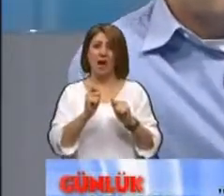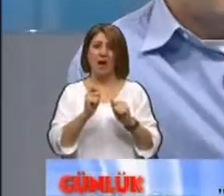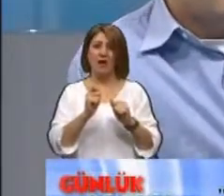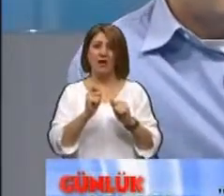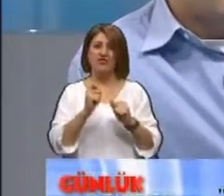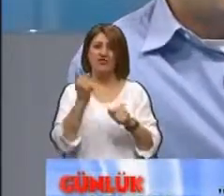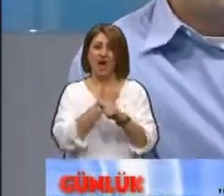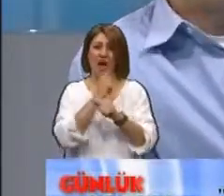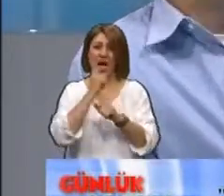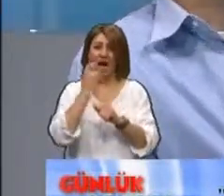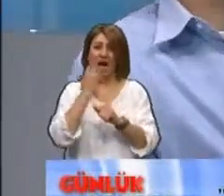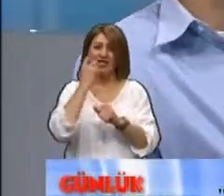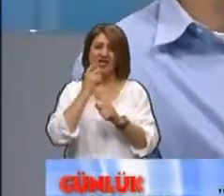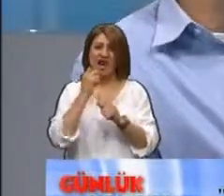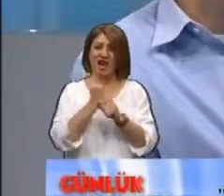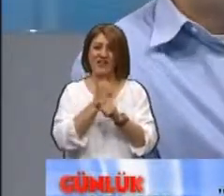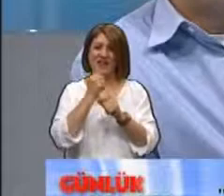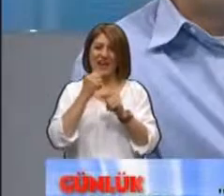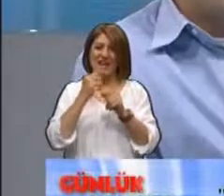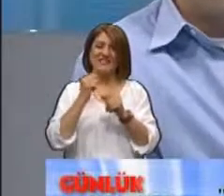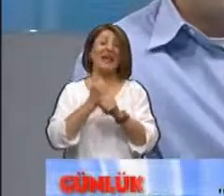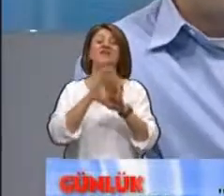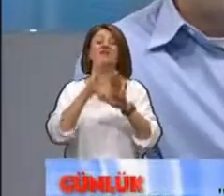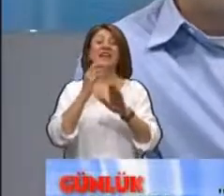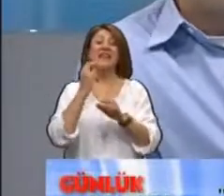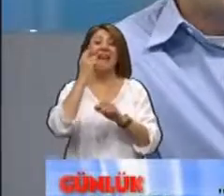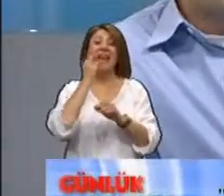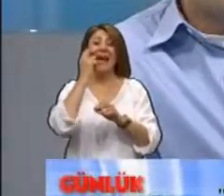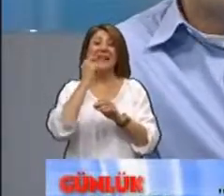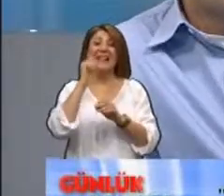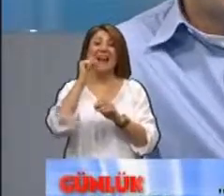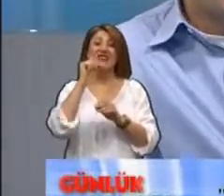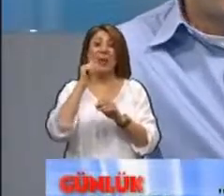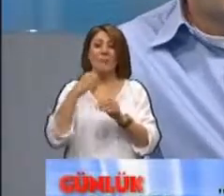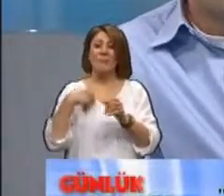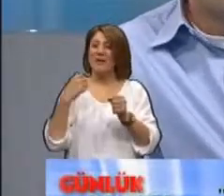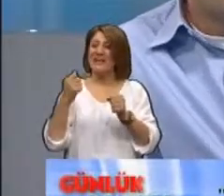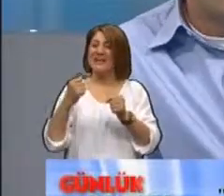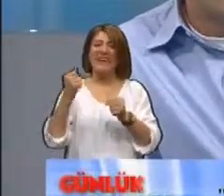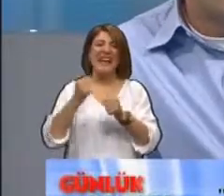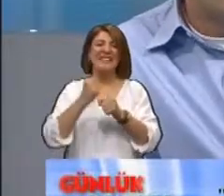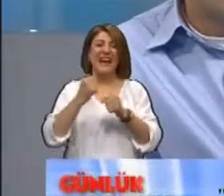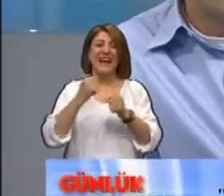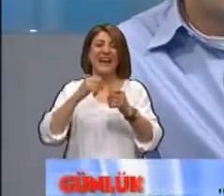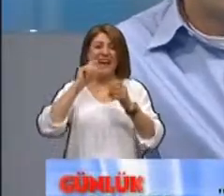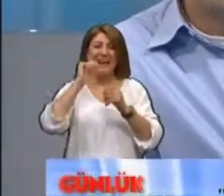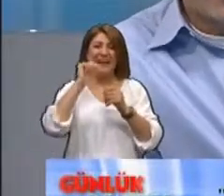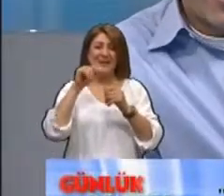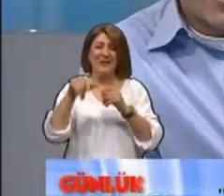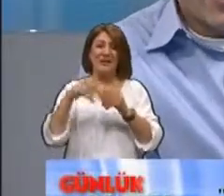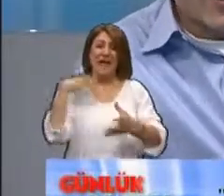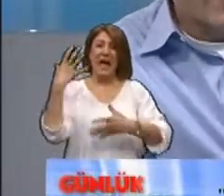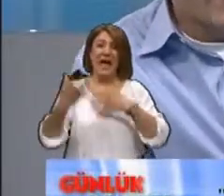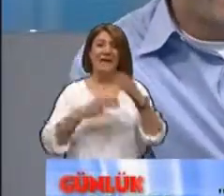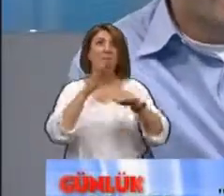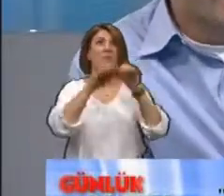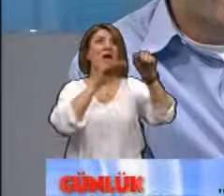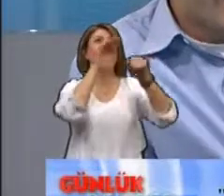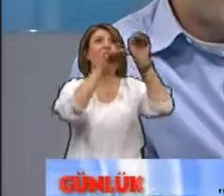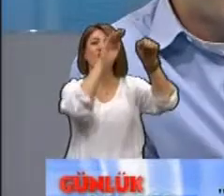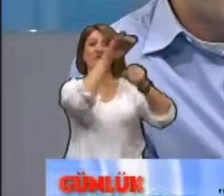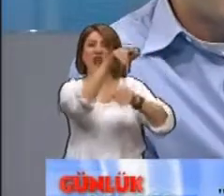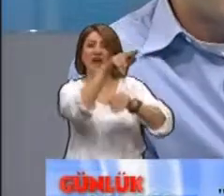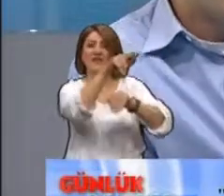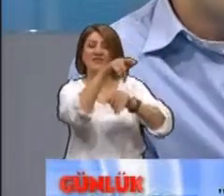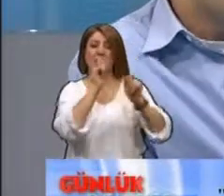ahşap. Yürüyen merdiven diyorum çok özür dilerim. Yangın merdiveni. Yangın merdiveni. Ahşaptan Mustafa yapılmış. Mustafa yukarıdan uyardı bizi. Evet. Ya, yangın merdiveni yani.